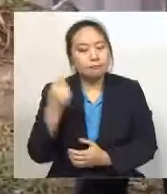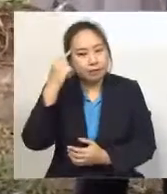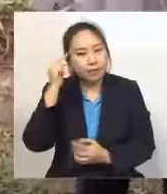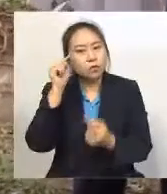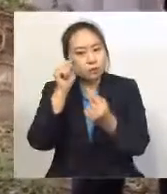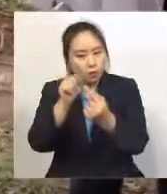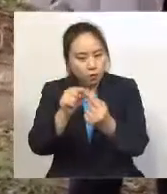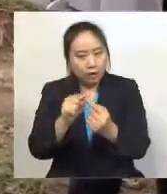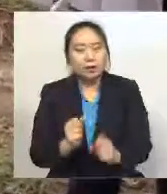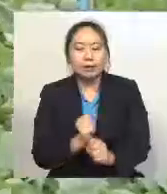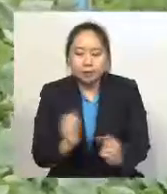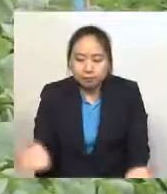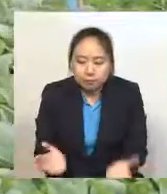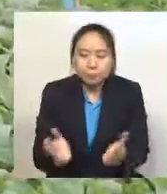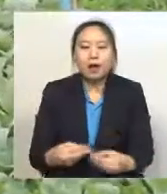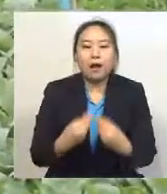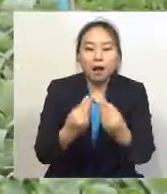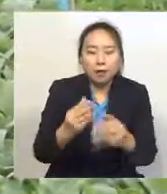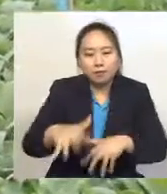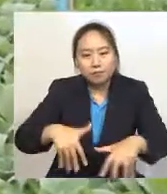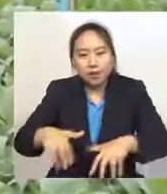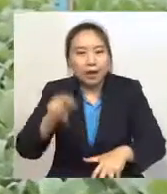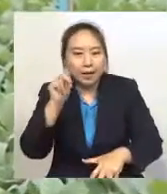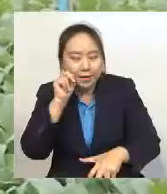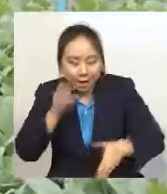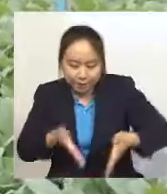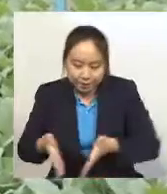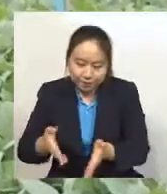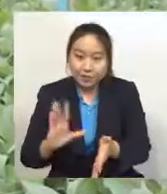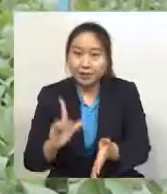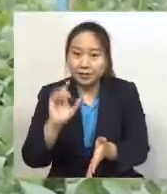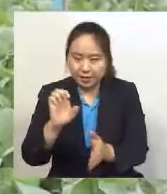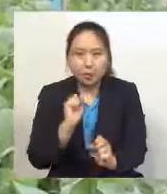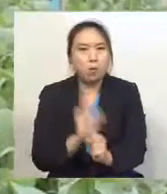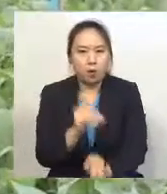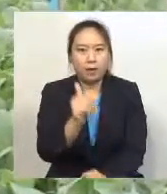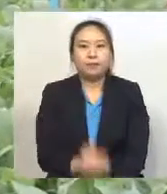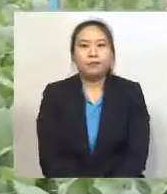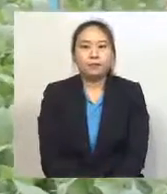ราชประสงค์เพื่อสร้างความมั่นคงเรื่องน้ำให้กับลุ่มน้ำชีอย่างยั่งยืน